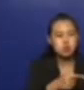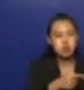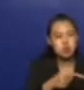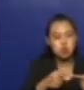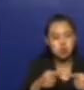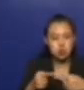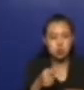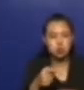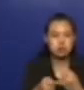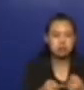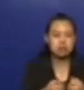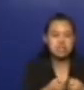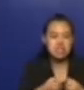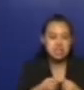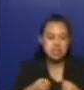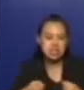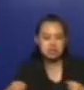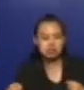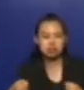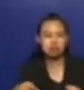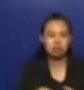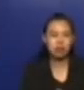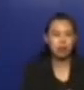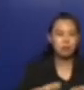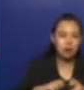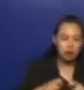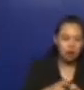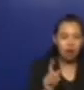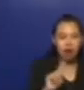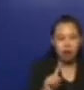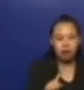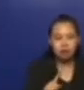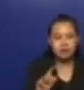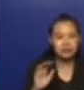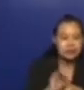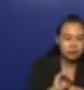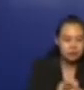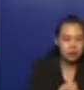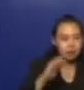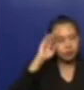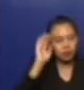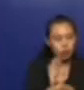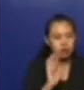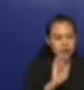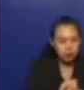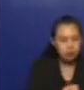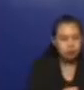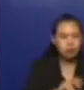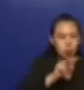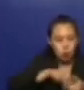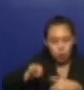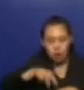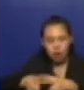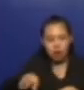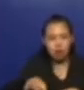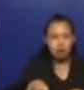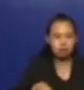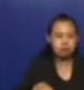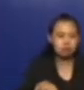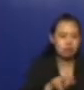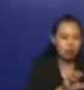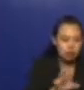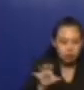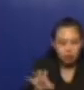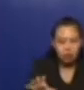ยมีปัญหาก็จะสั่งจับมีปัญหาก็สั่งไปควบคุมมีปัญหาก็สั่งไปกำกับ